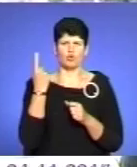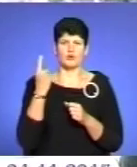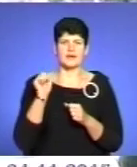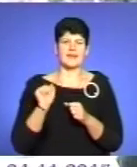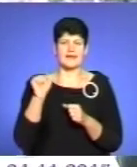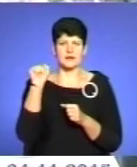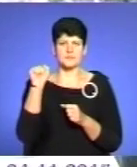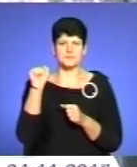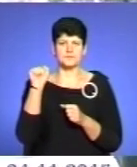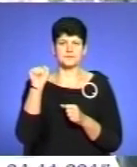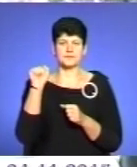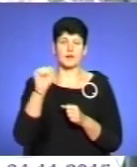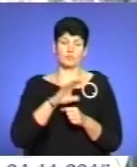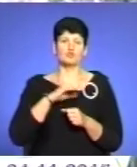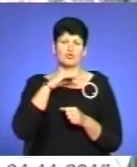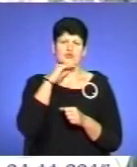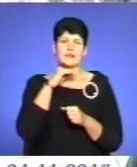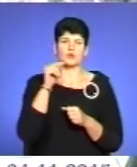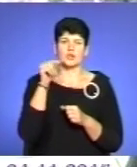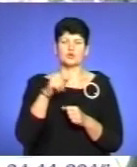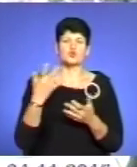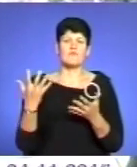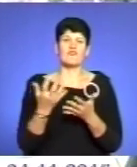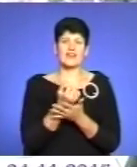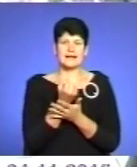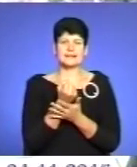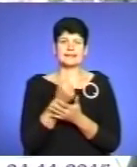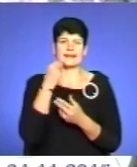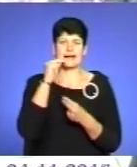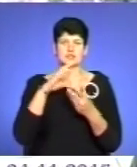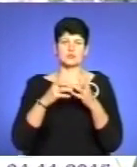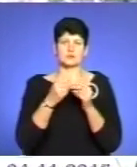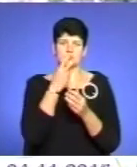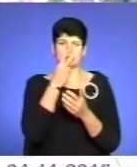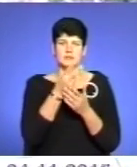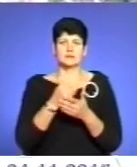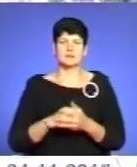І було достатньо для того, щоб і виграти, і найкращий результат показати.